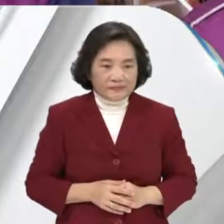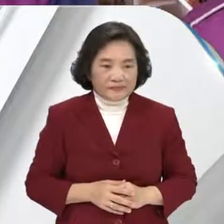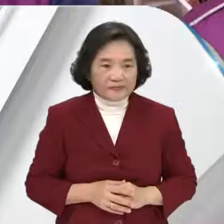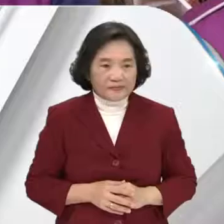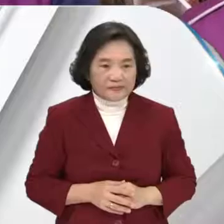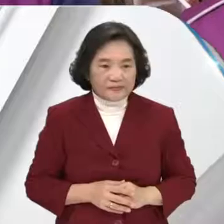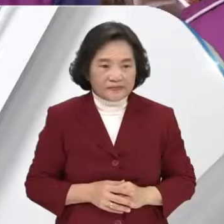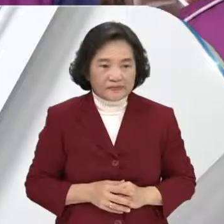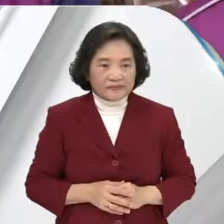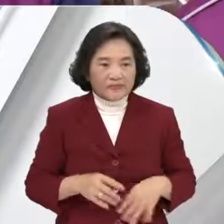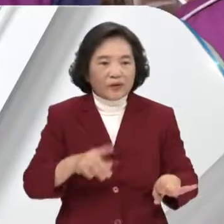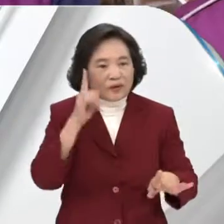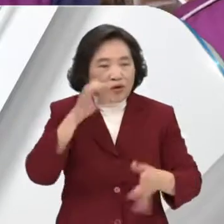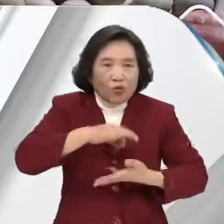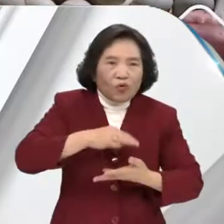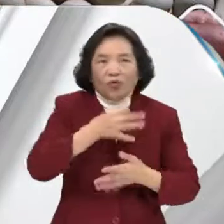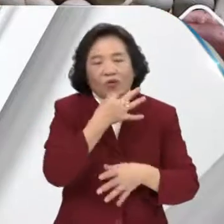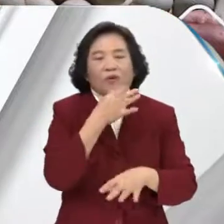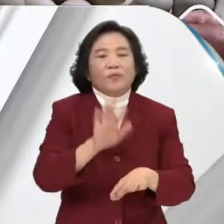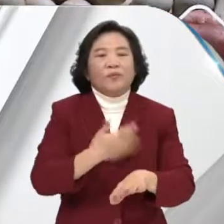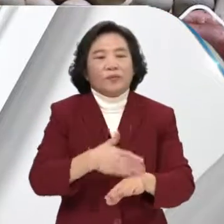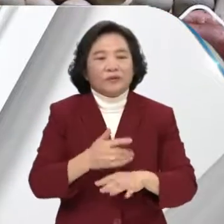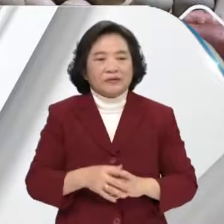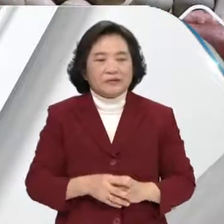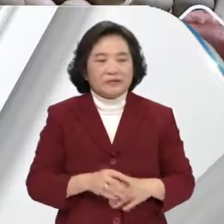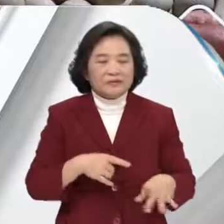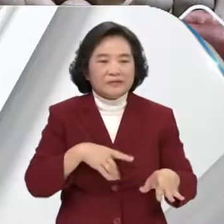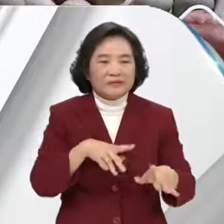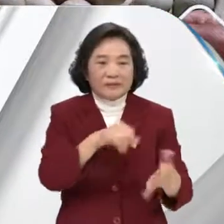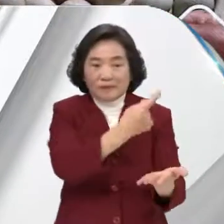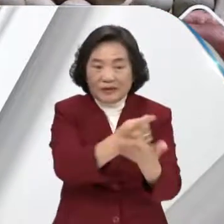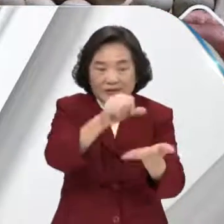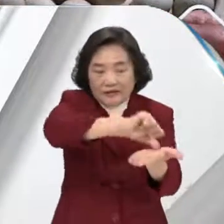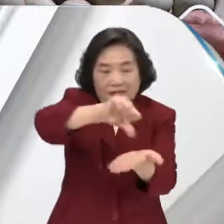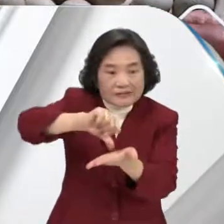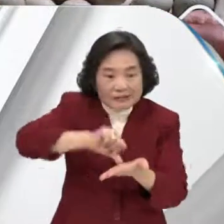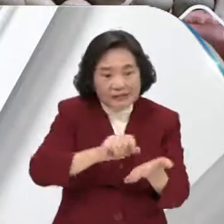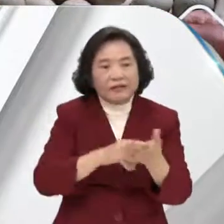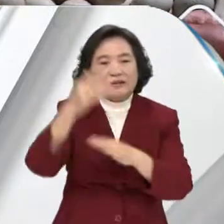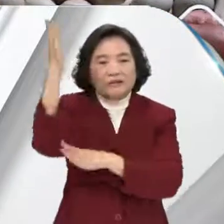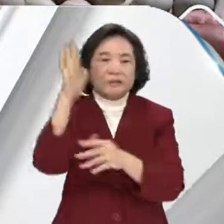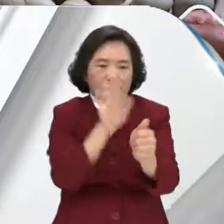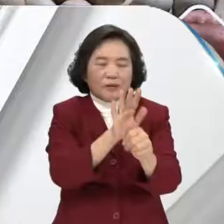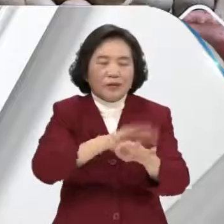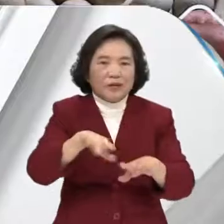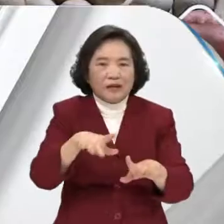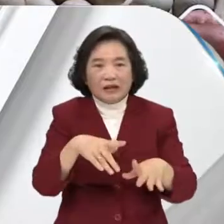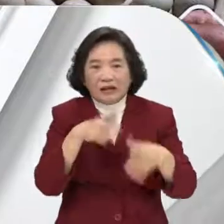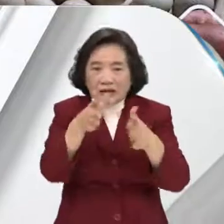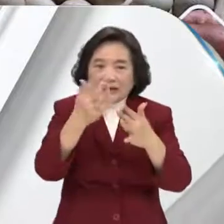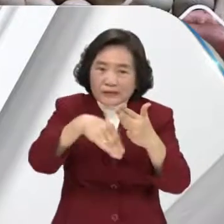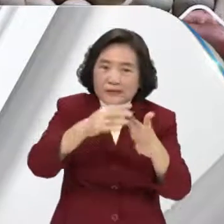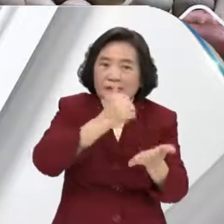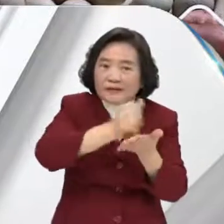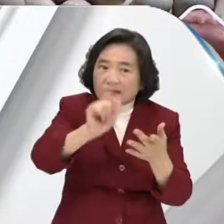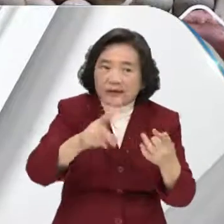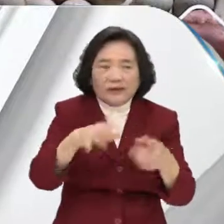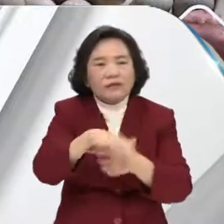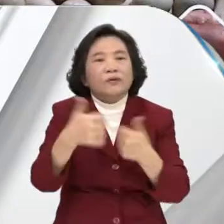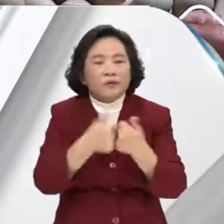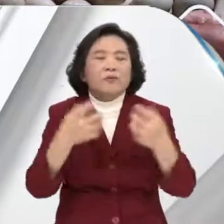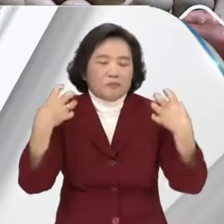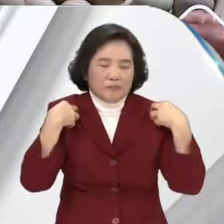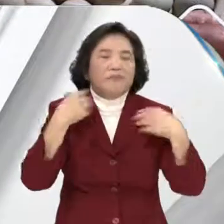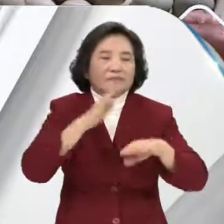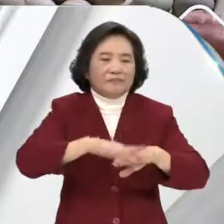菜卖唔出去，我等唔要有安样问题。 佮唔是去烦恼讲，安样送到福高去，送到哪去，送到哪去，啊，农费容易就处理